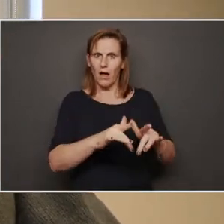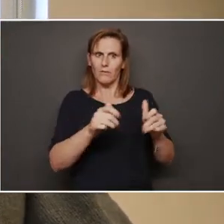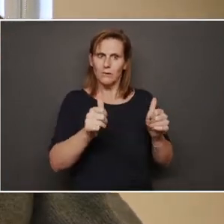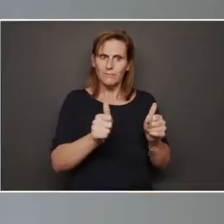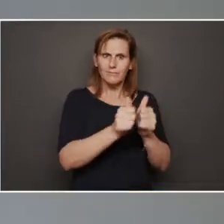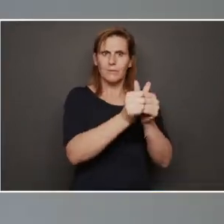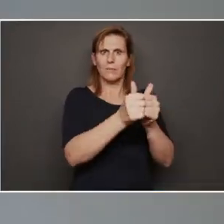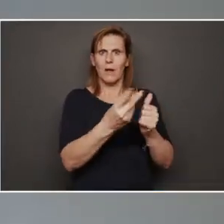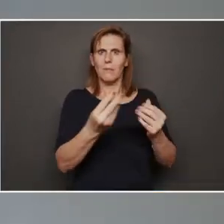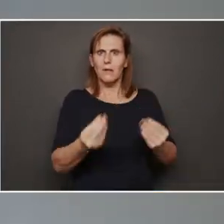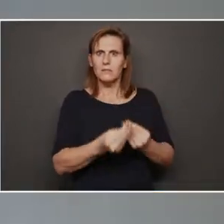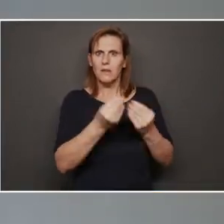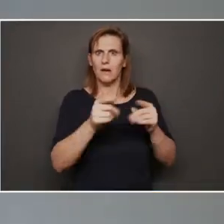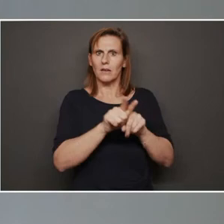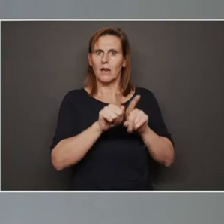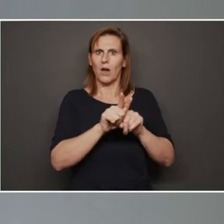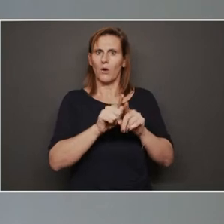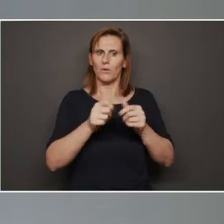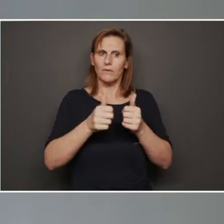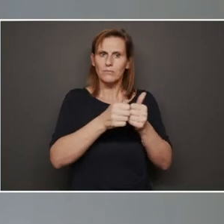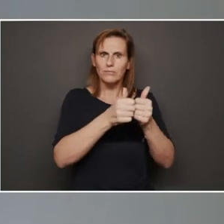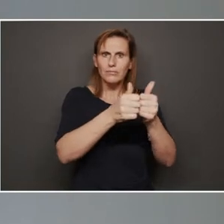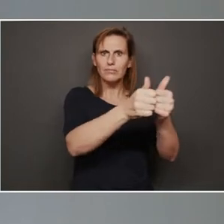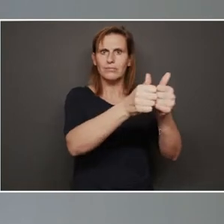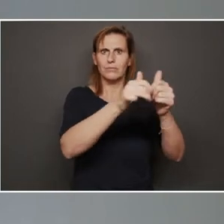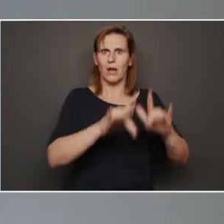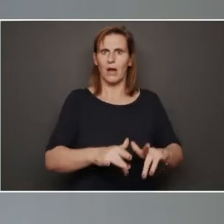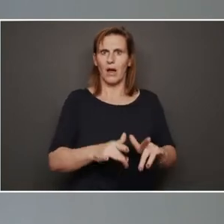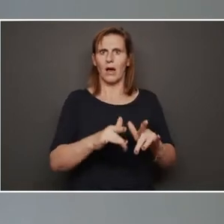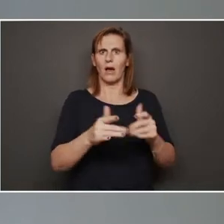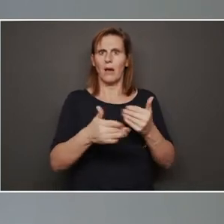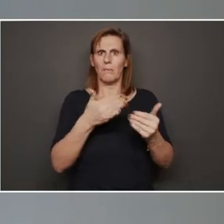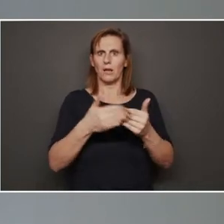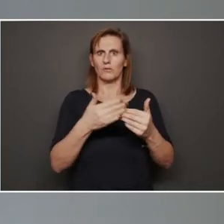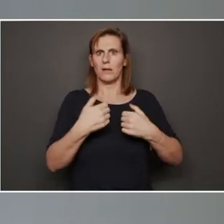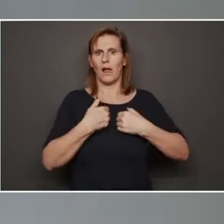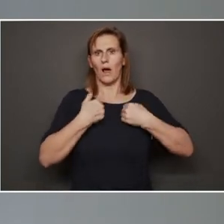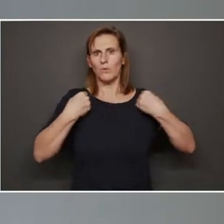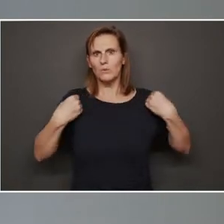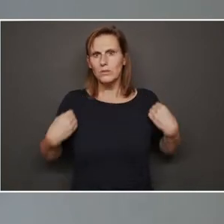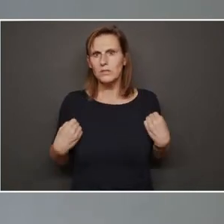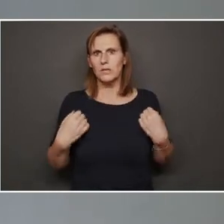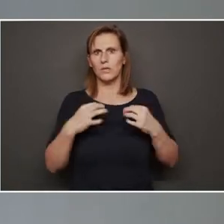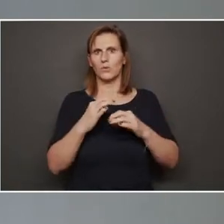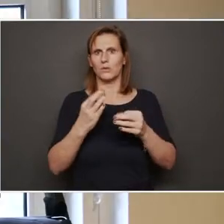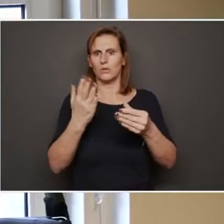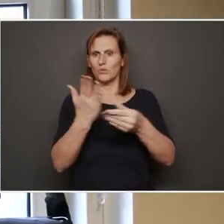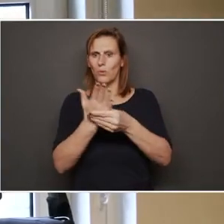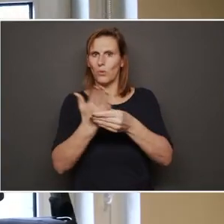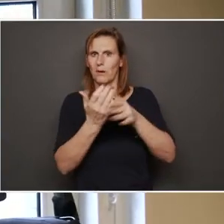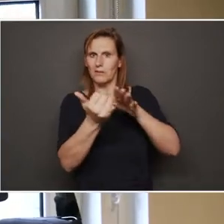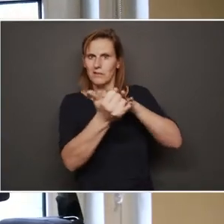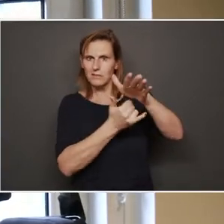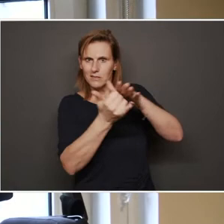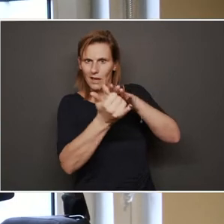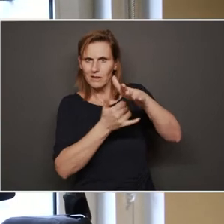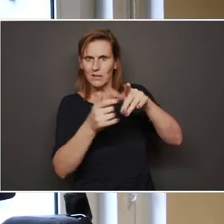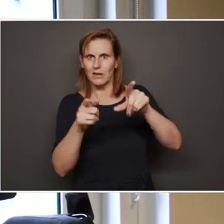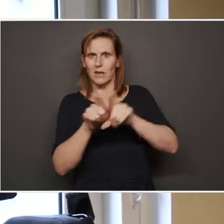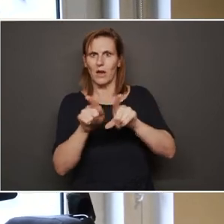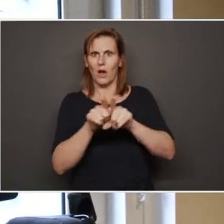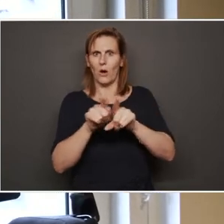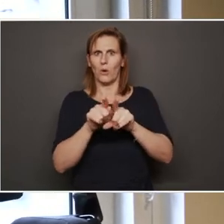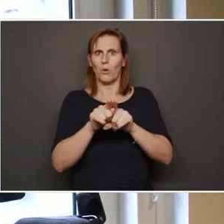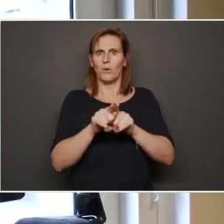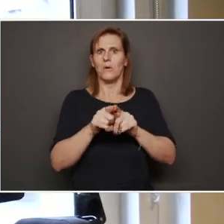auch zur Seite steht, wie zum Beispiel Jacke ausziehen oder Dokumente einscannen. Ja, dann geh